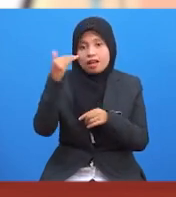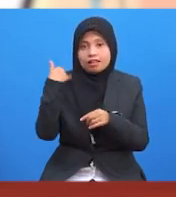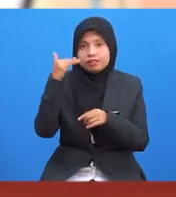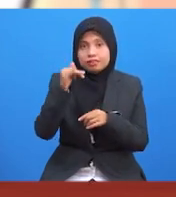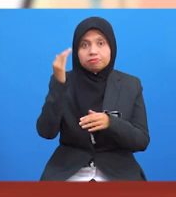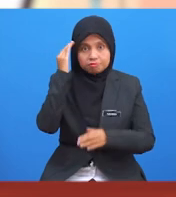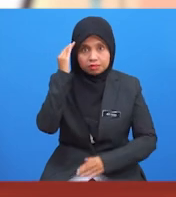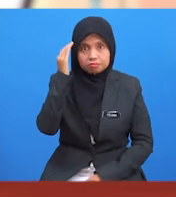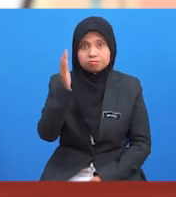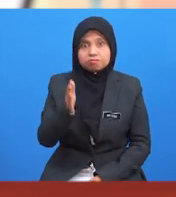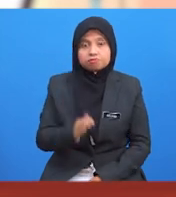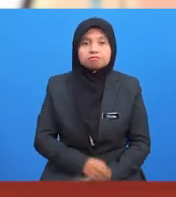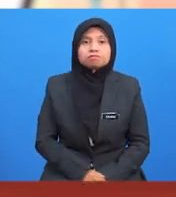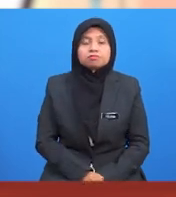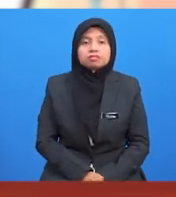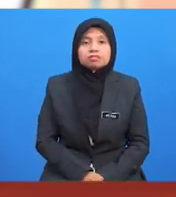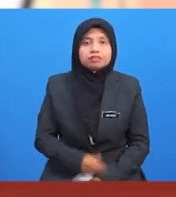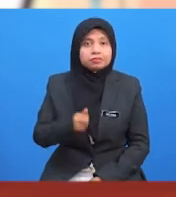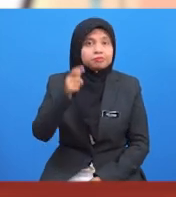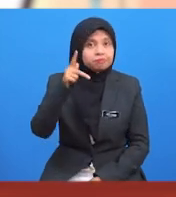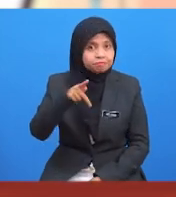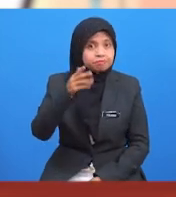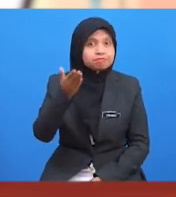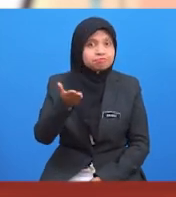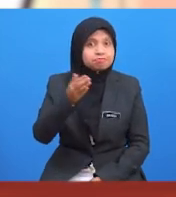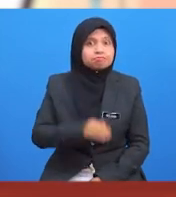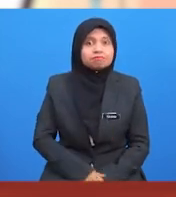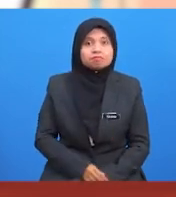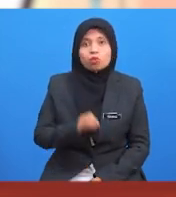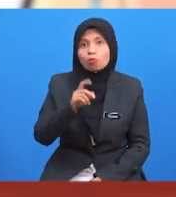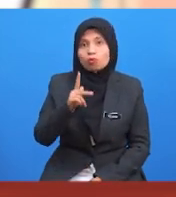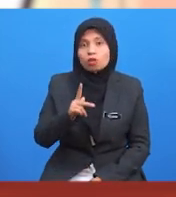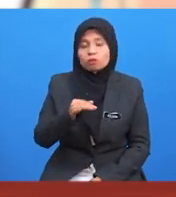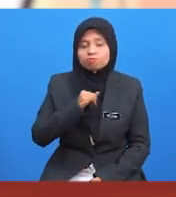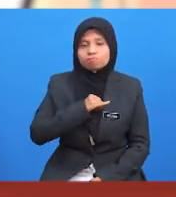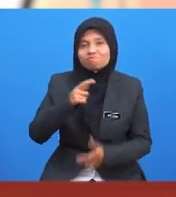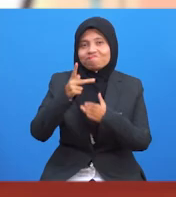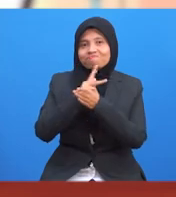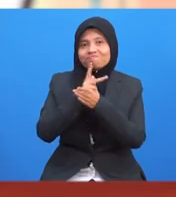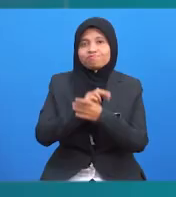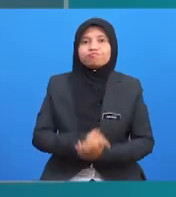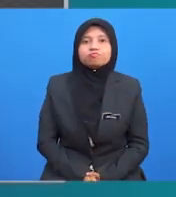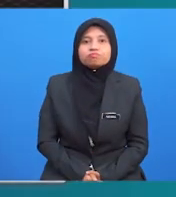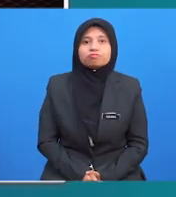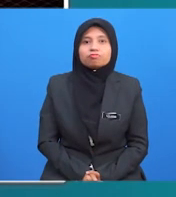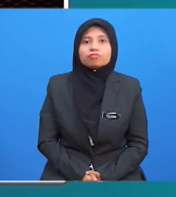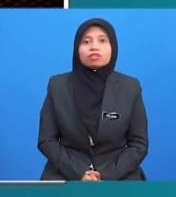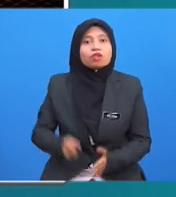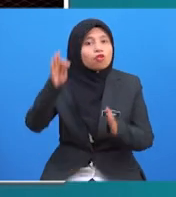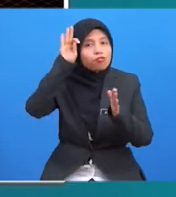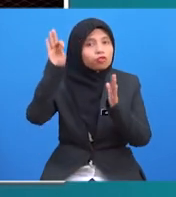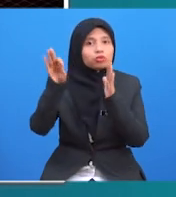ke? Anda pasti? Okey, mari saya kongsikan.